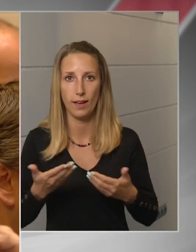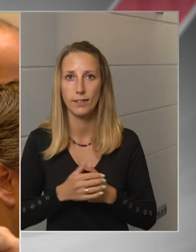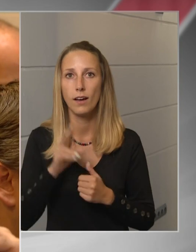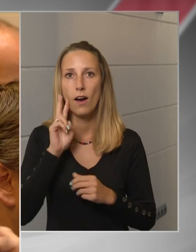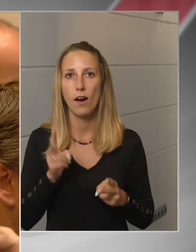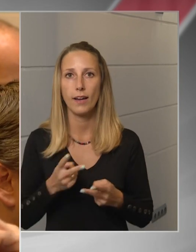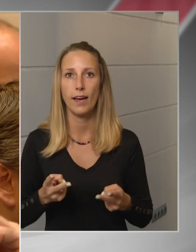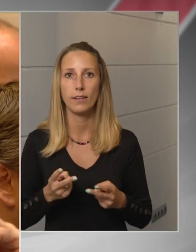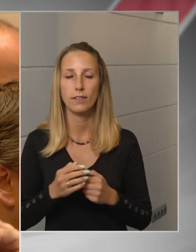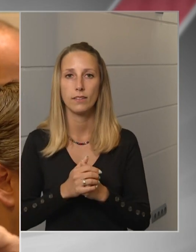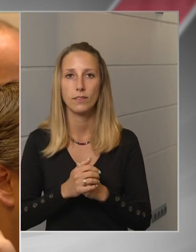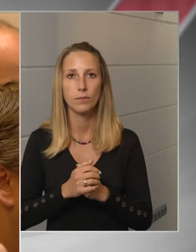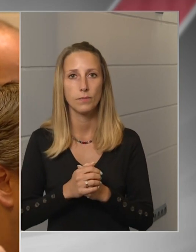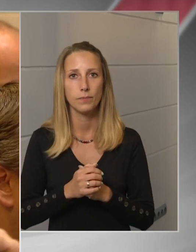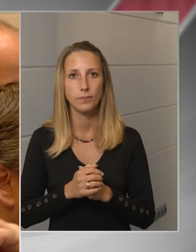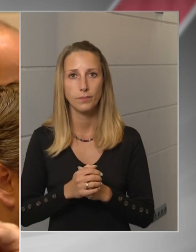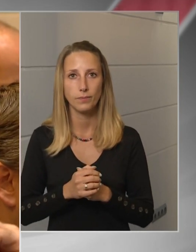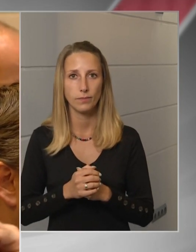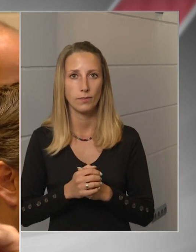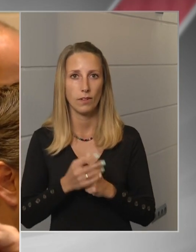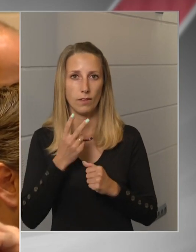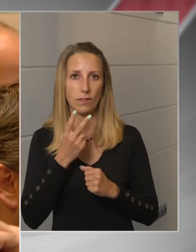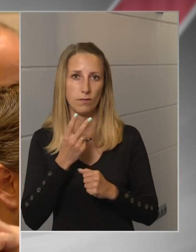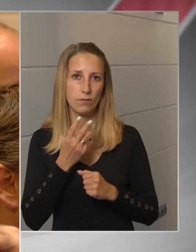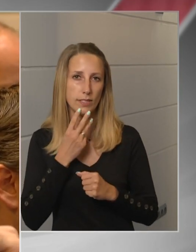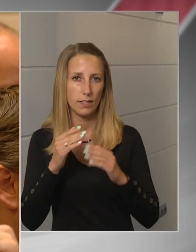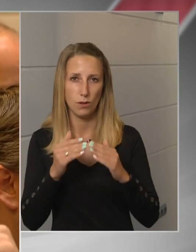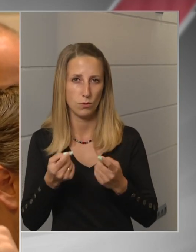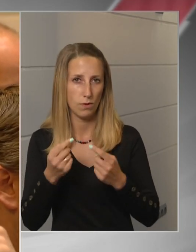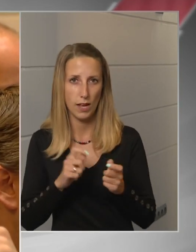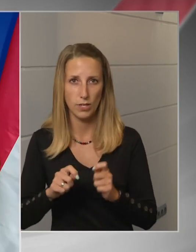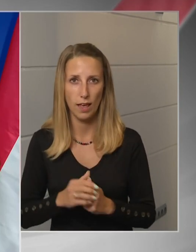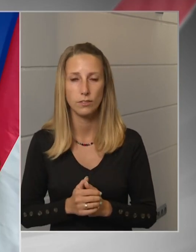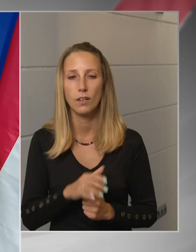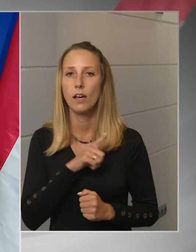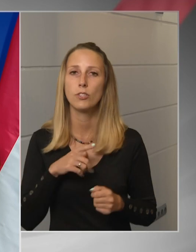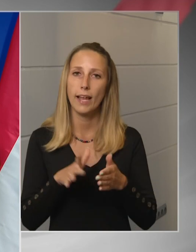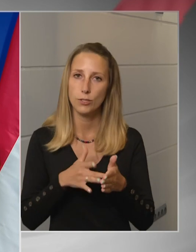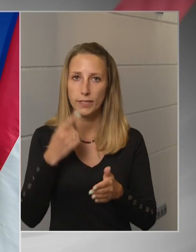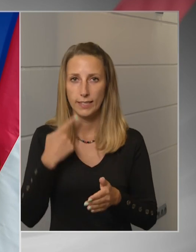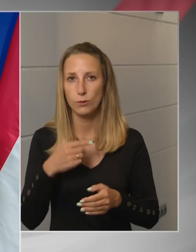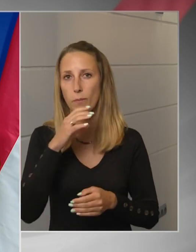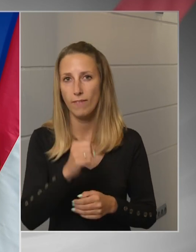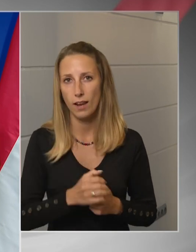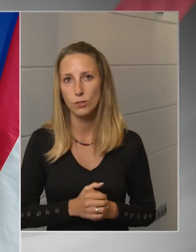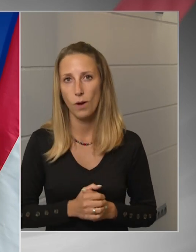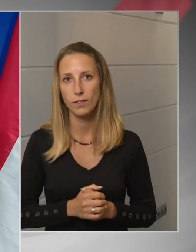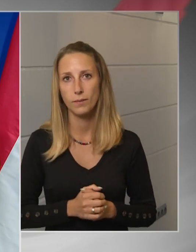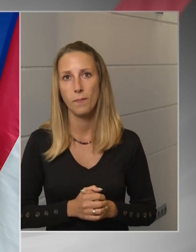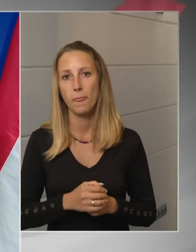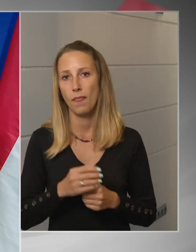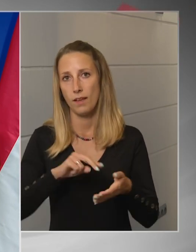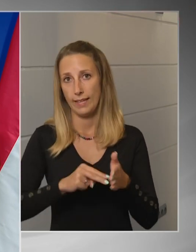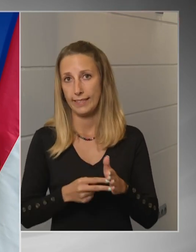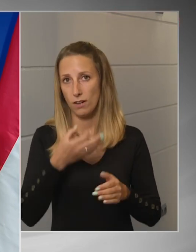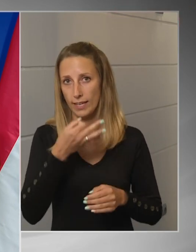Akár a Westinghouse-tól is vásárlás. Igen, tehát csak elismételni tudom a válaszomat. Az egy